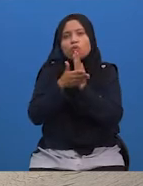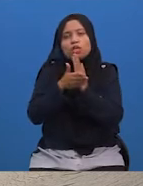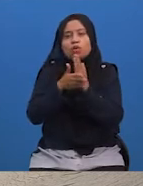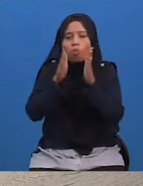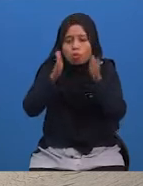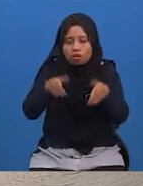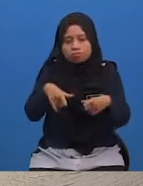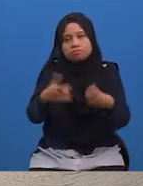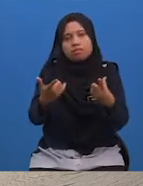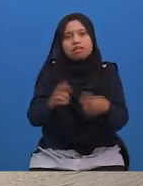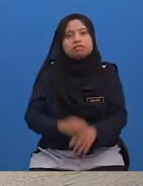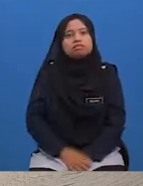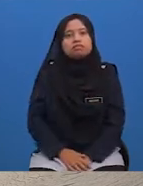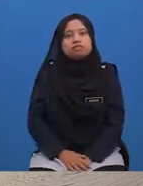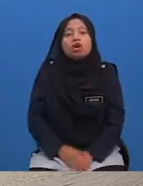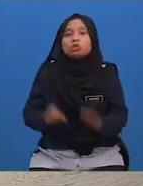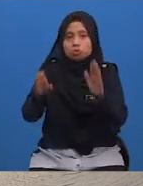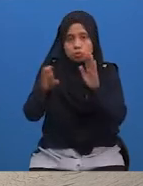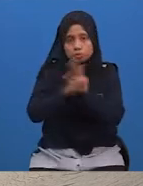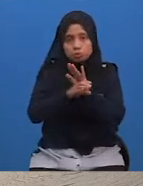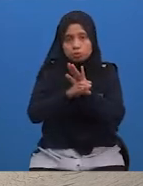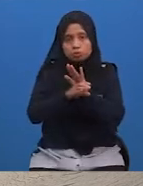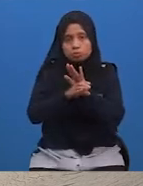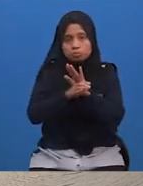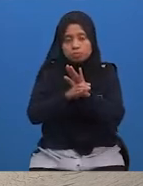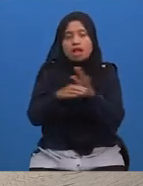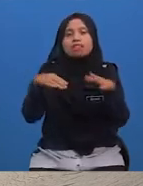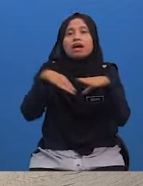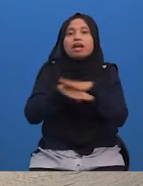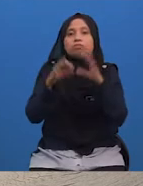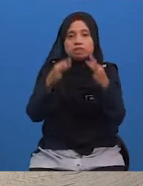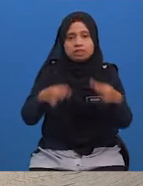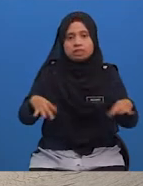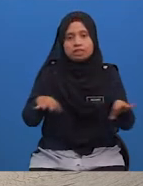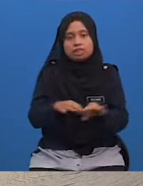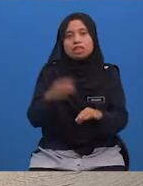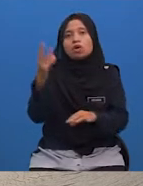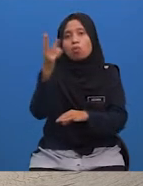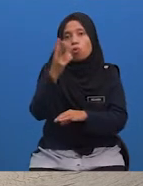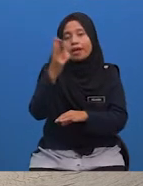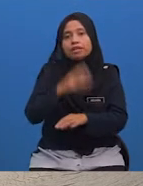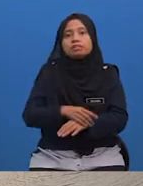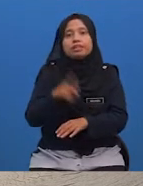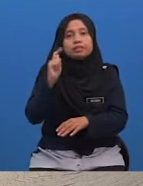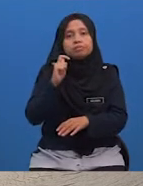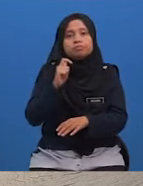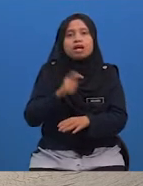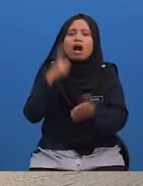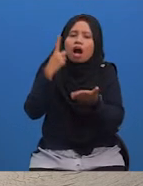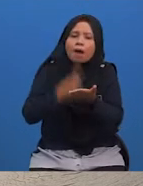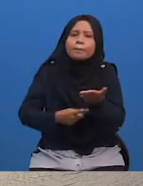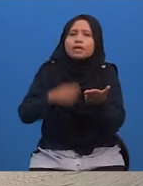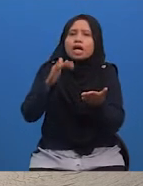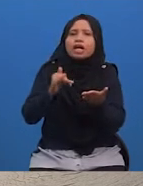lain. Sebagai contoh, dalam cerita wayang kulit tadi, apakah